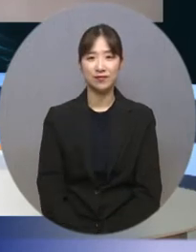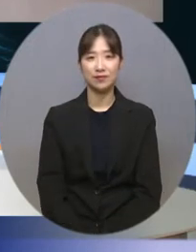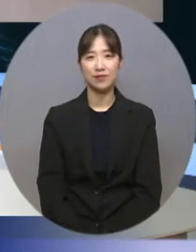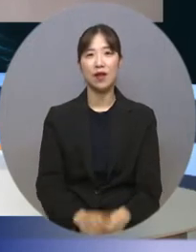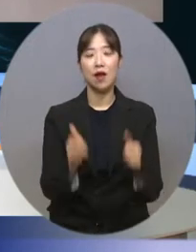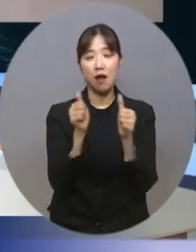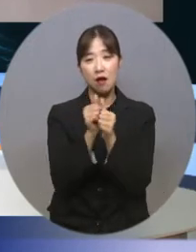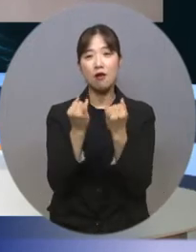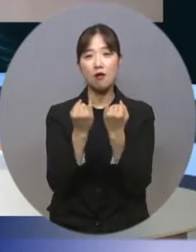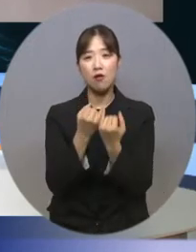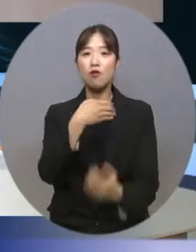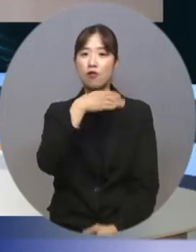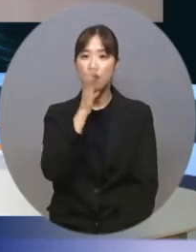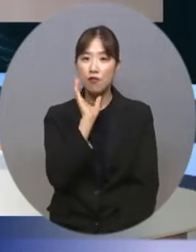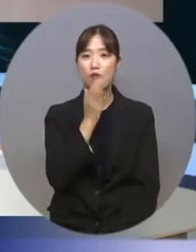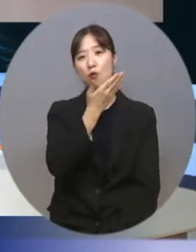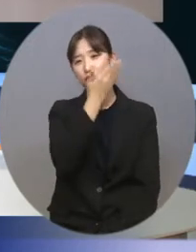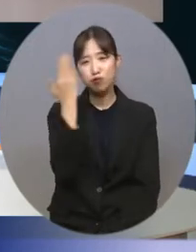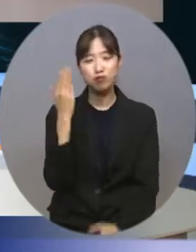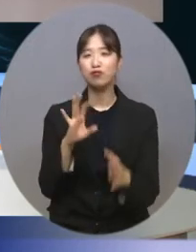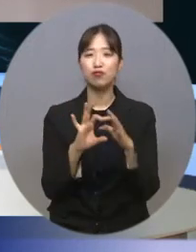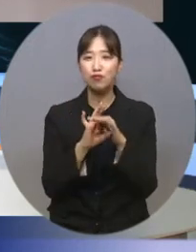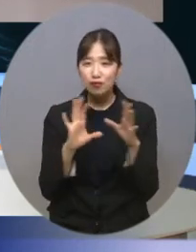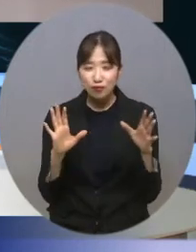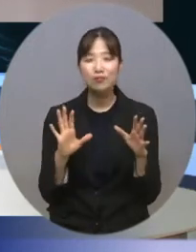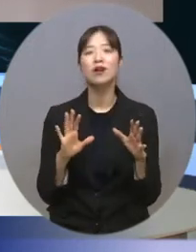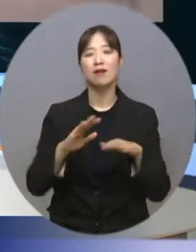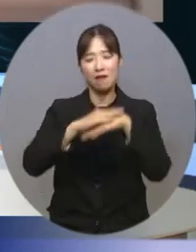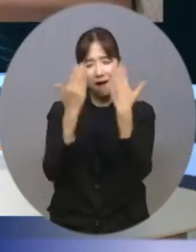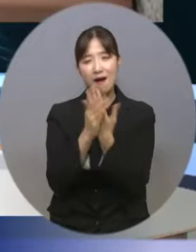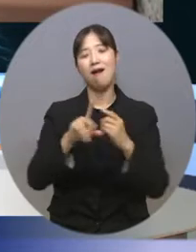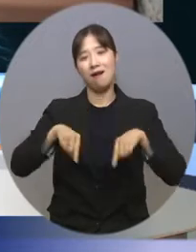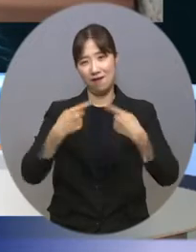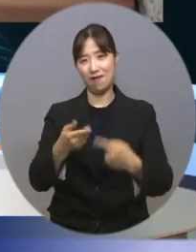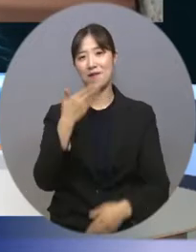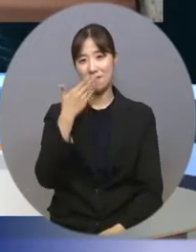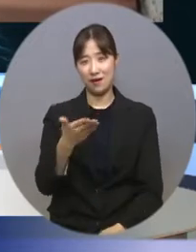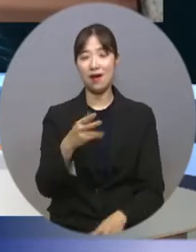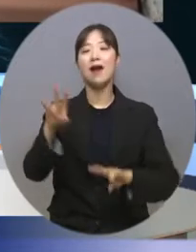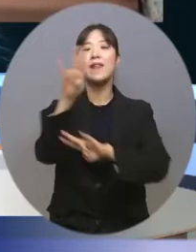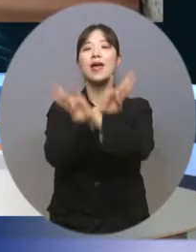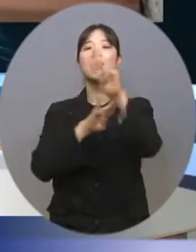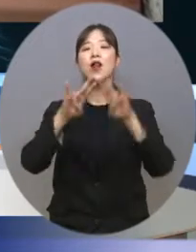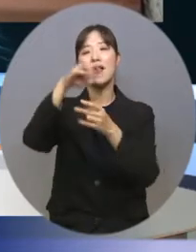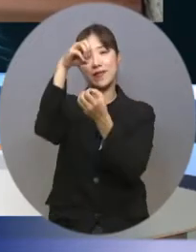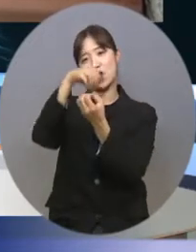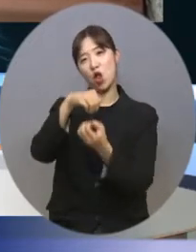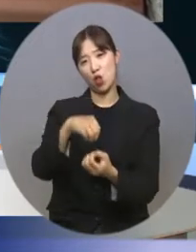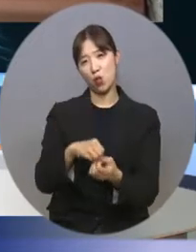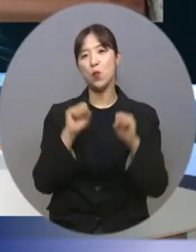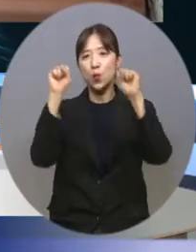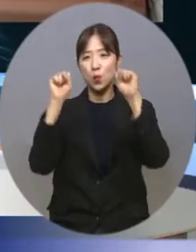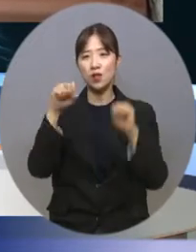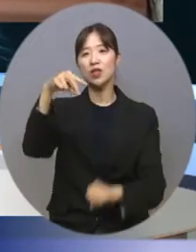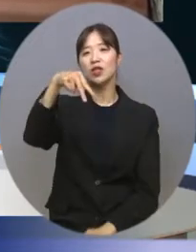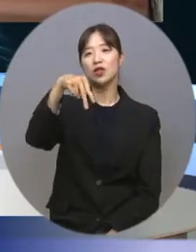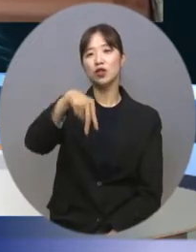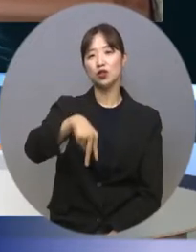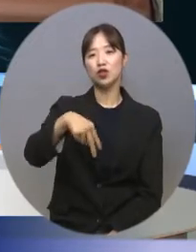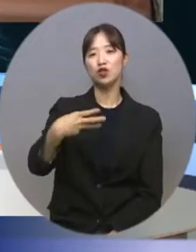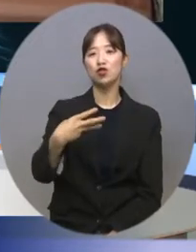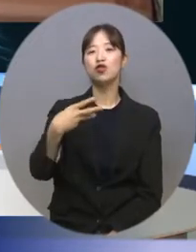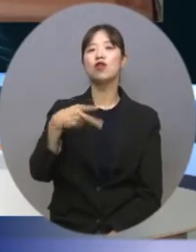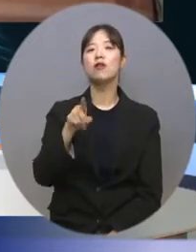남녀노소 누구나 참여할 수 있는 이색 종목이 있습니다. 네덜란드 전통 스포츠인 슐런인데요. 시각장애인